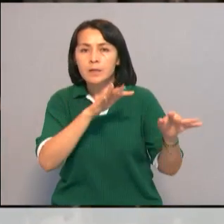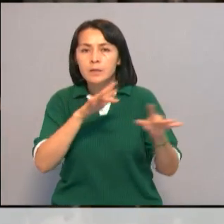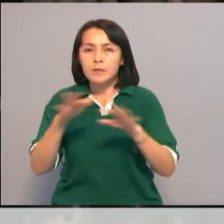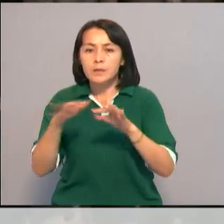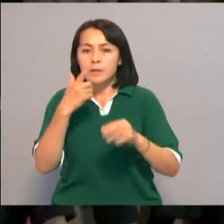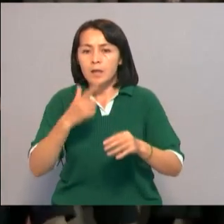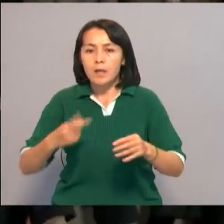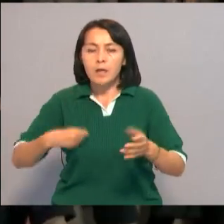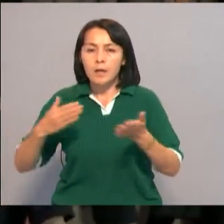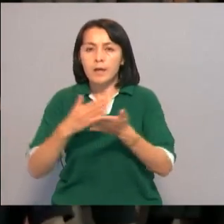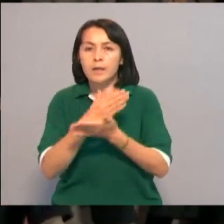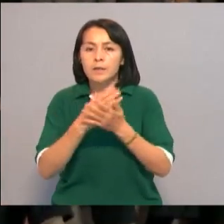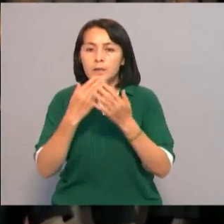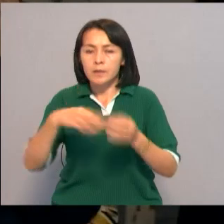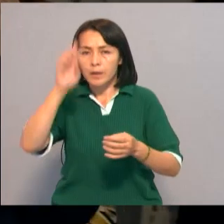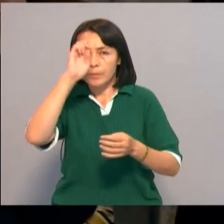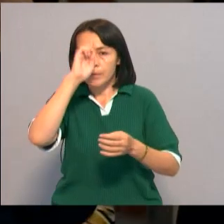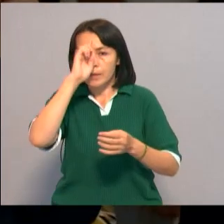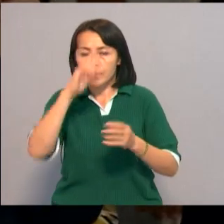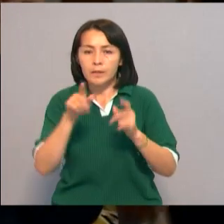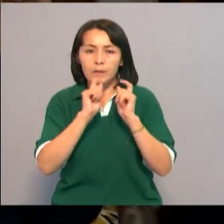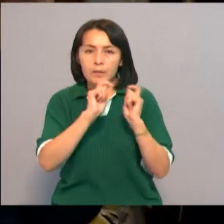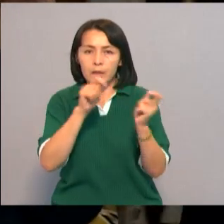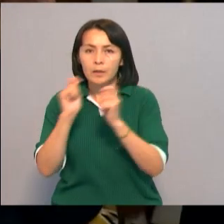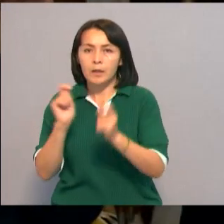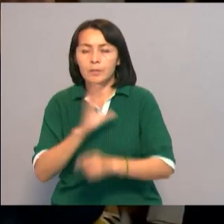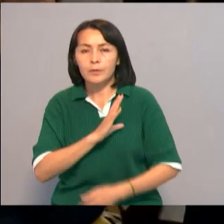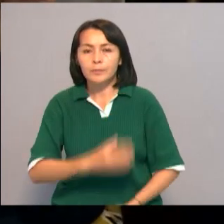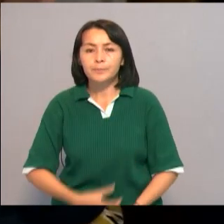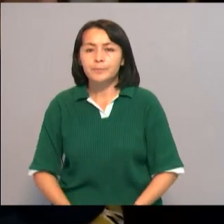барысында әскери қызметшілерге мемлекеттік наградалар